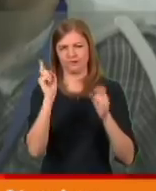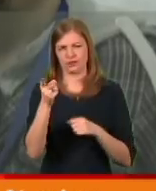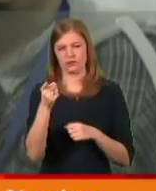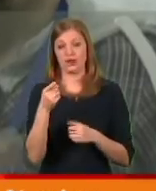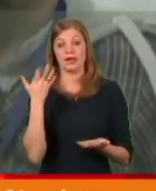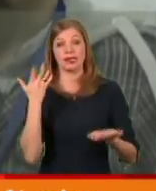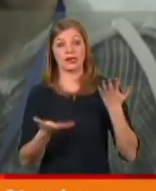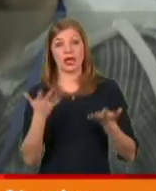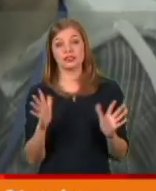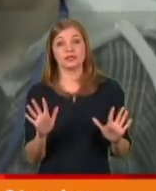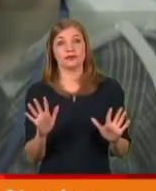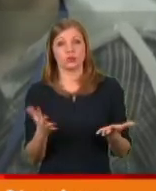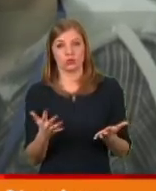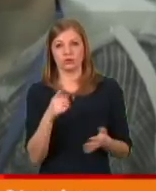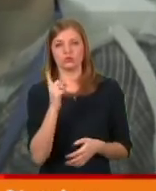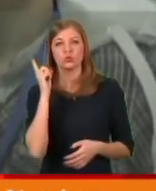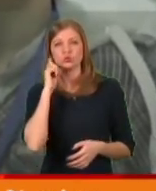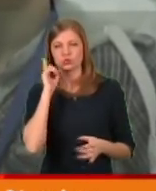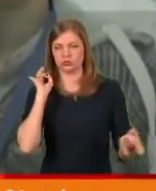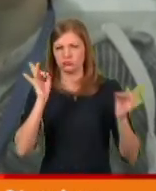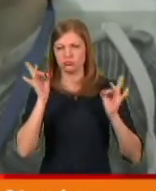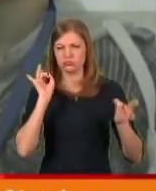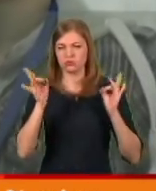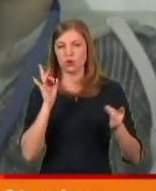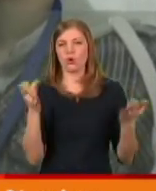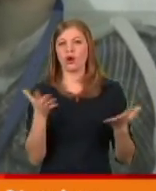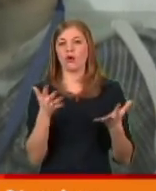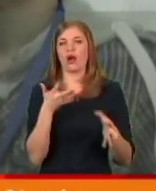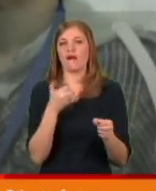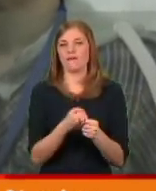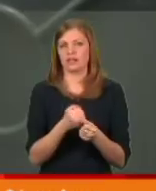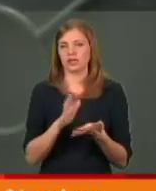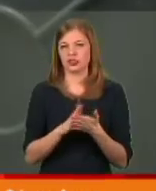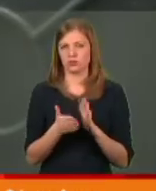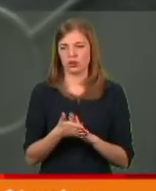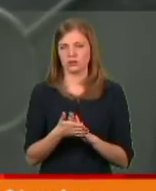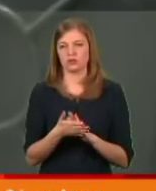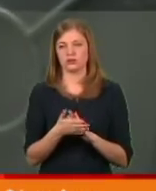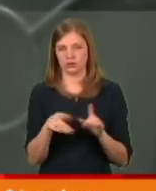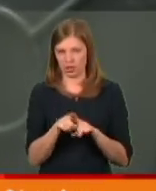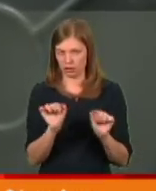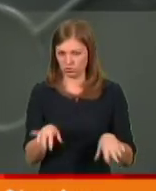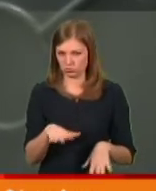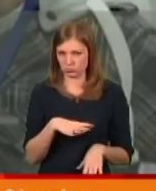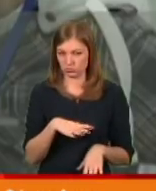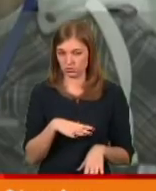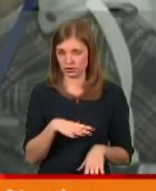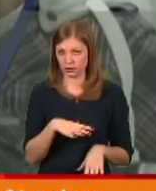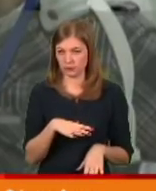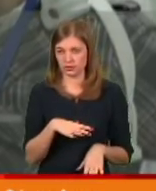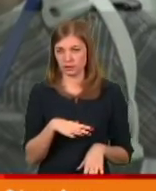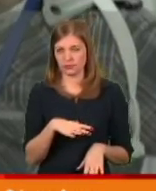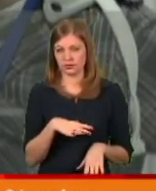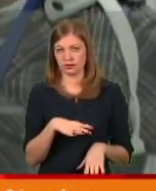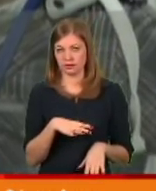касаться. Если вдруг вы услышите сигнал о какой-то аварийной ситуации... Так и может быть.